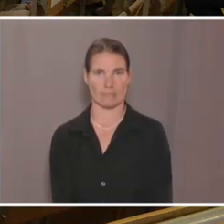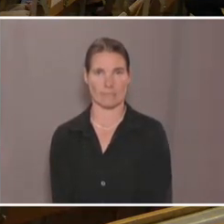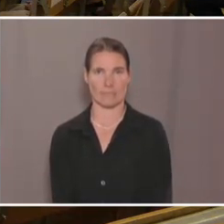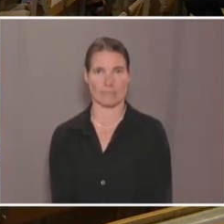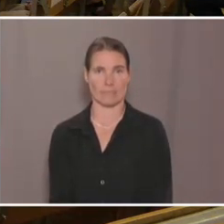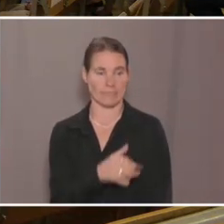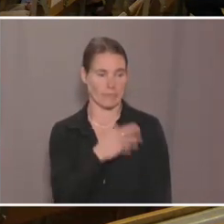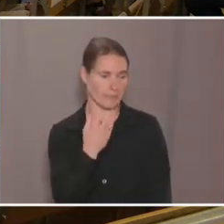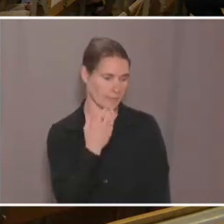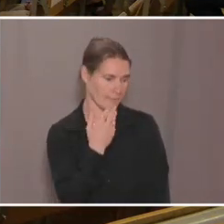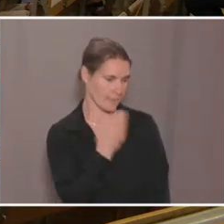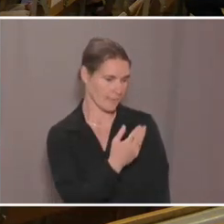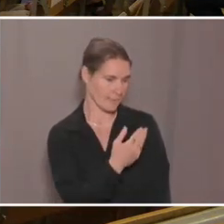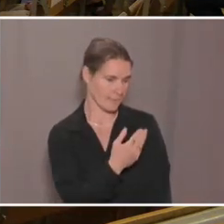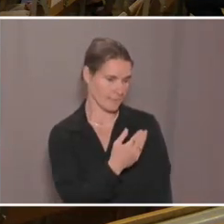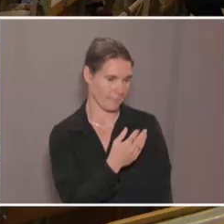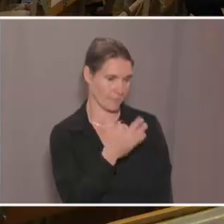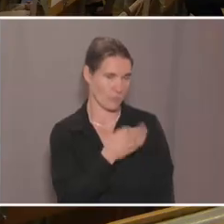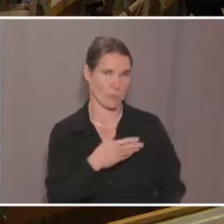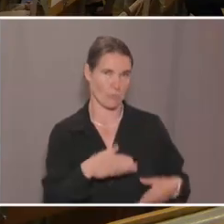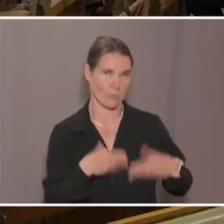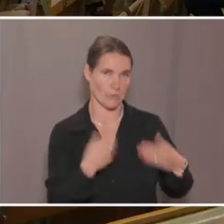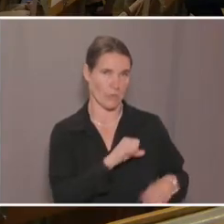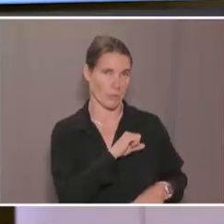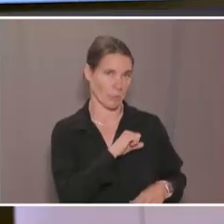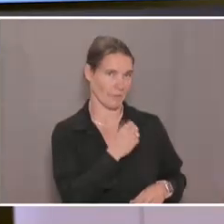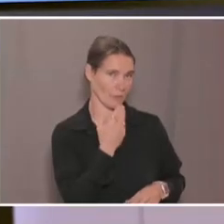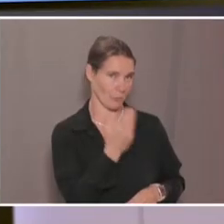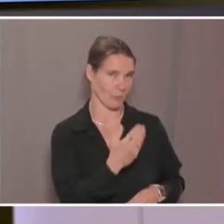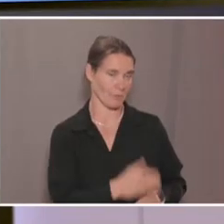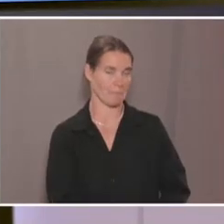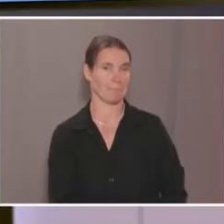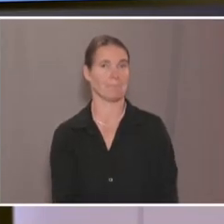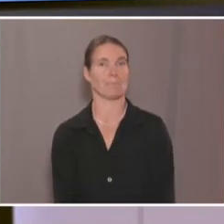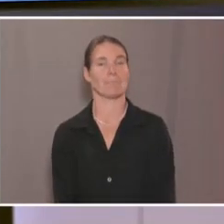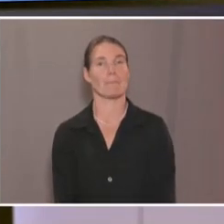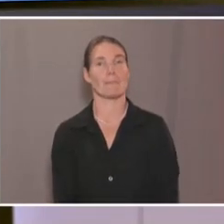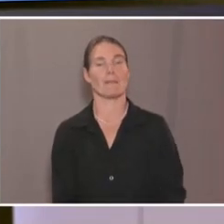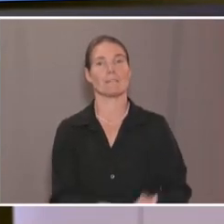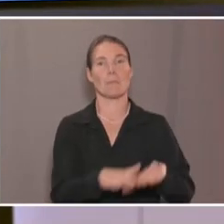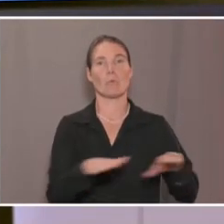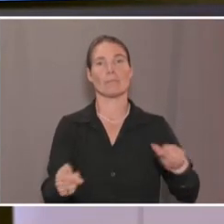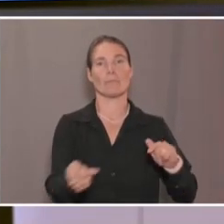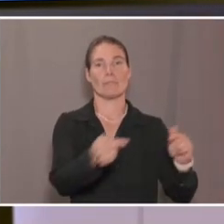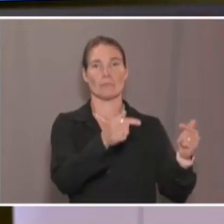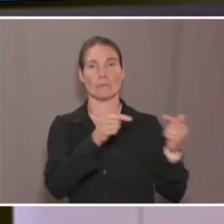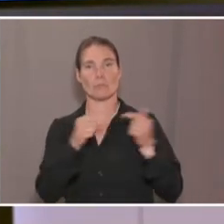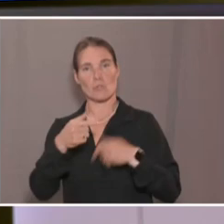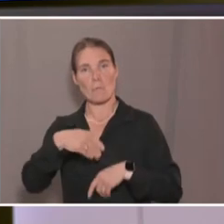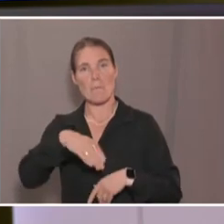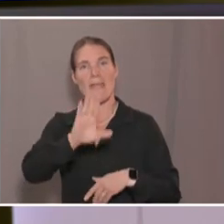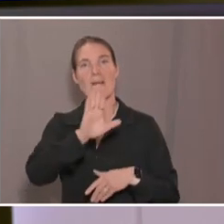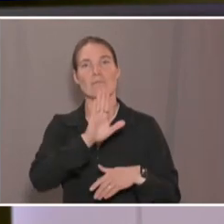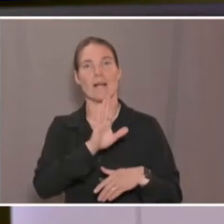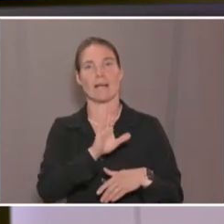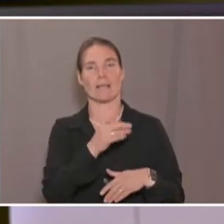Ja, vielen Dank, Frau Prien, für die freundlichen Geburtstagsgrüße. Und die Podiumsdiskussion ist jetzt schon mehrfach erwähnt worden.